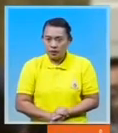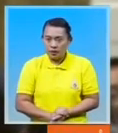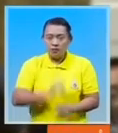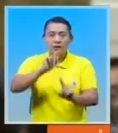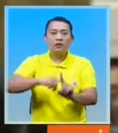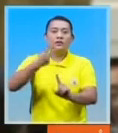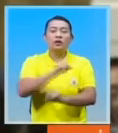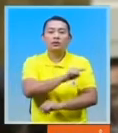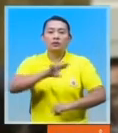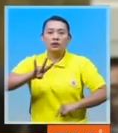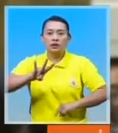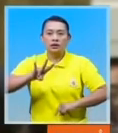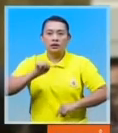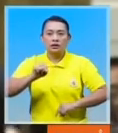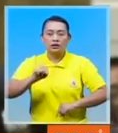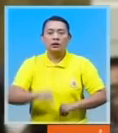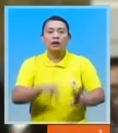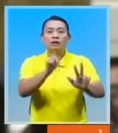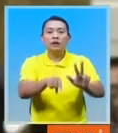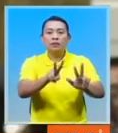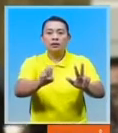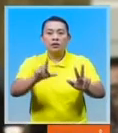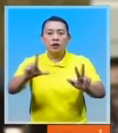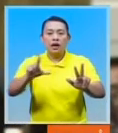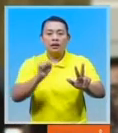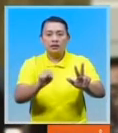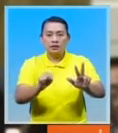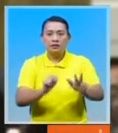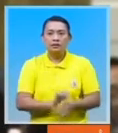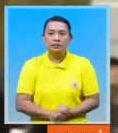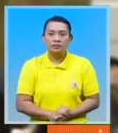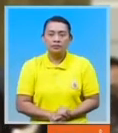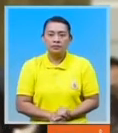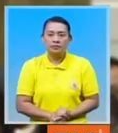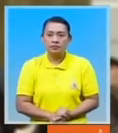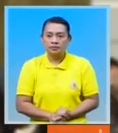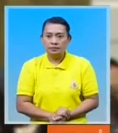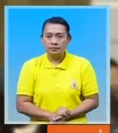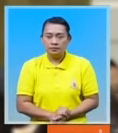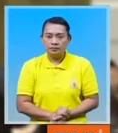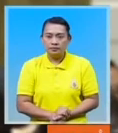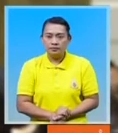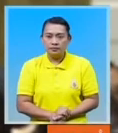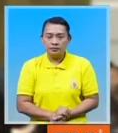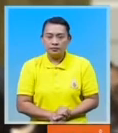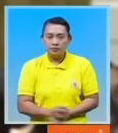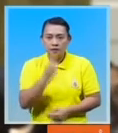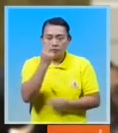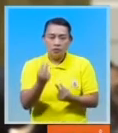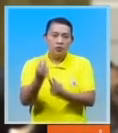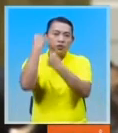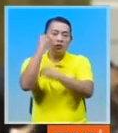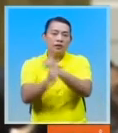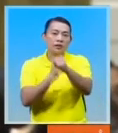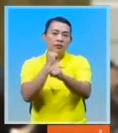ครับ3,200ล้านที่เป็นเงินบาทนะครับเป็นบาท 7,800 นะครับและถ้าย้อนไปในปี18นะ